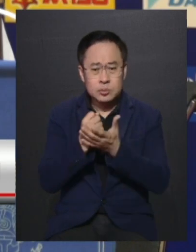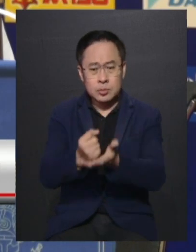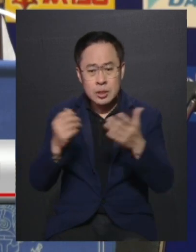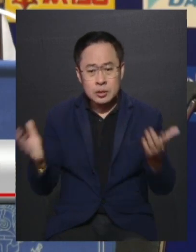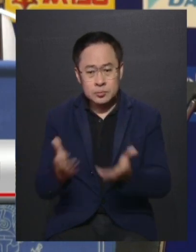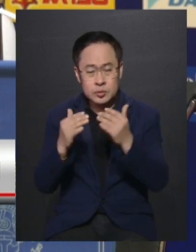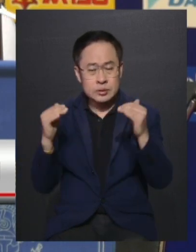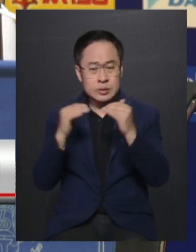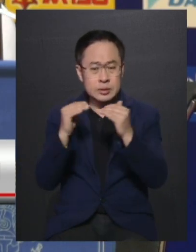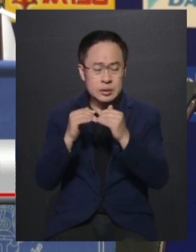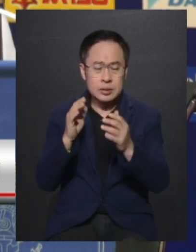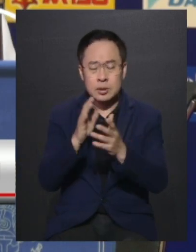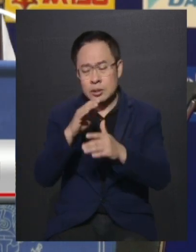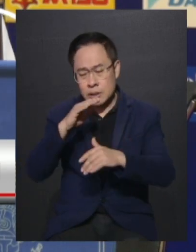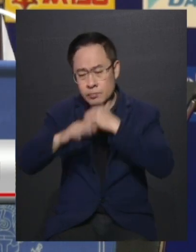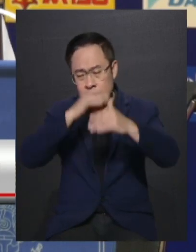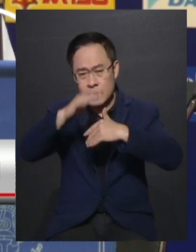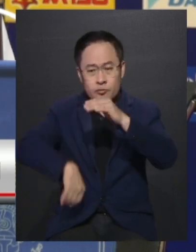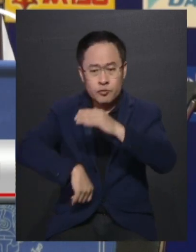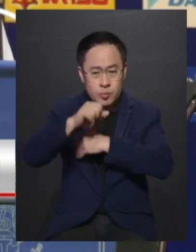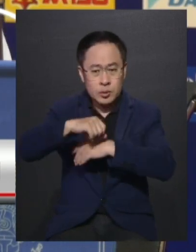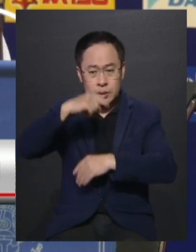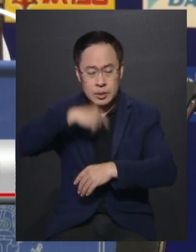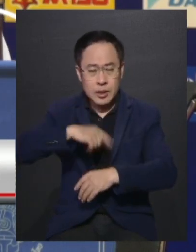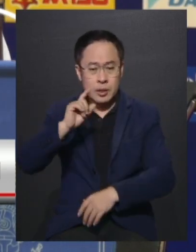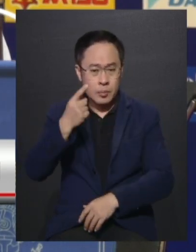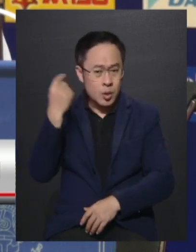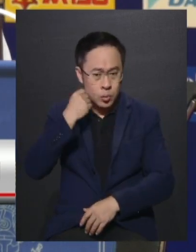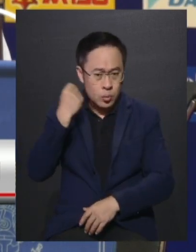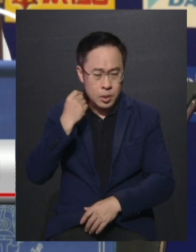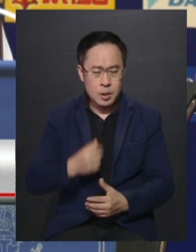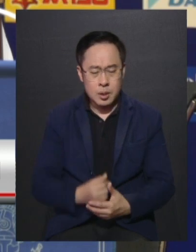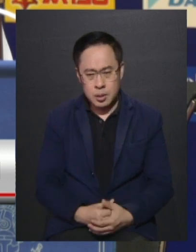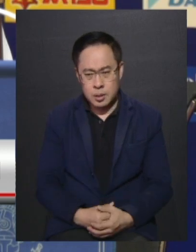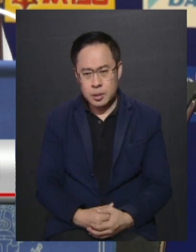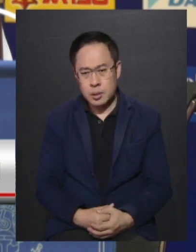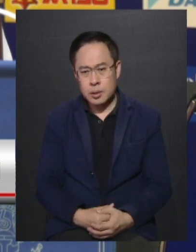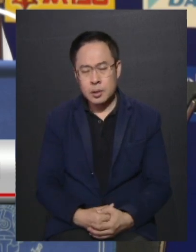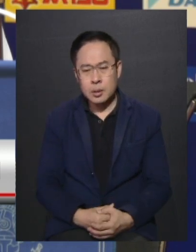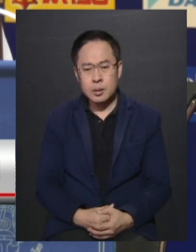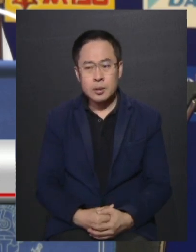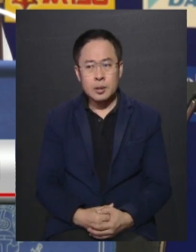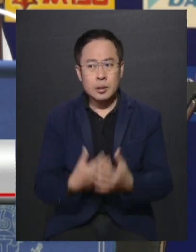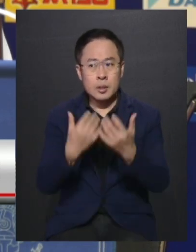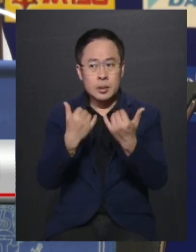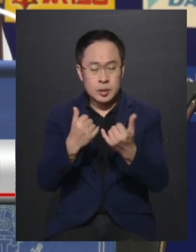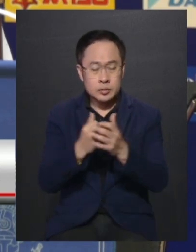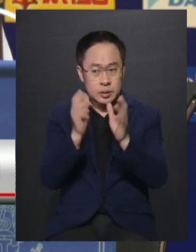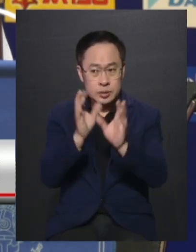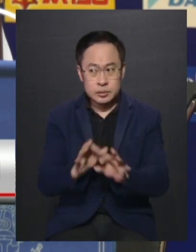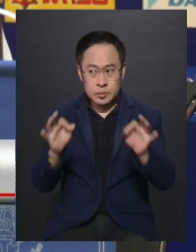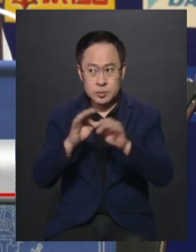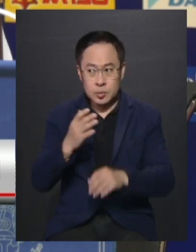สิ่งที่มีความสำคัญสำหรับการพัฒนาวงการฟุตบอลไทยให้มั่นคงและยั่งยืนอย่างแท้จริงอีกทั้งตระหนักดีว่